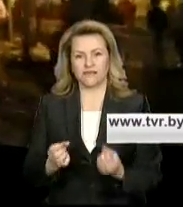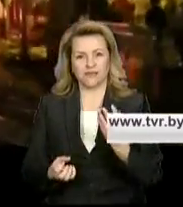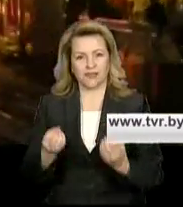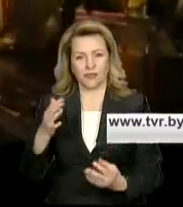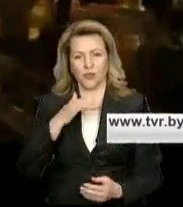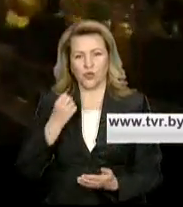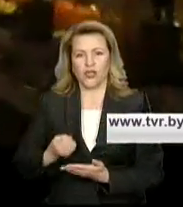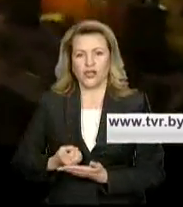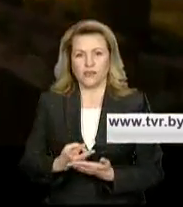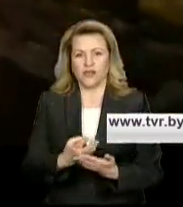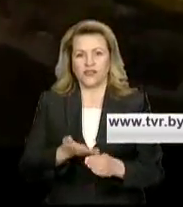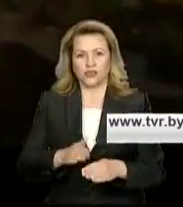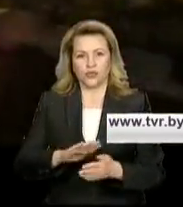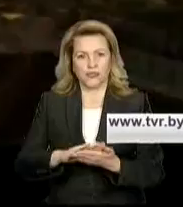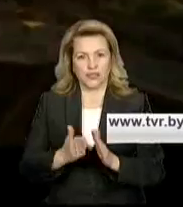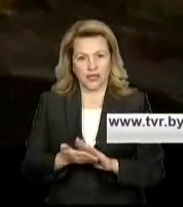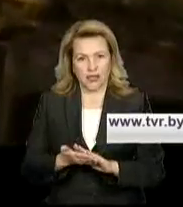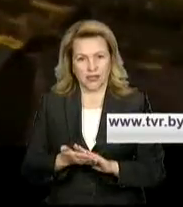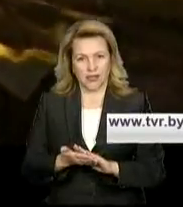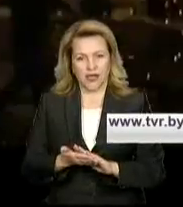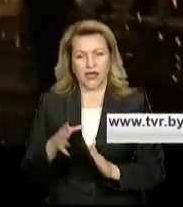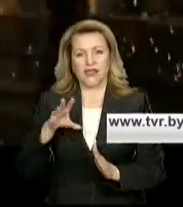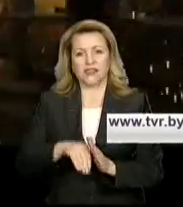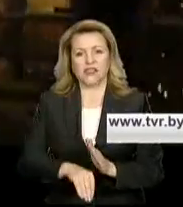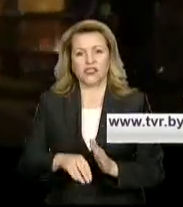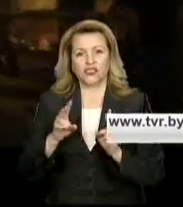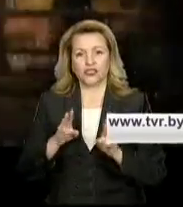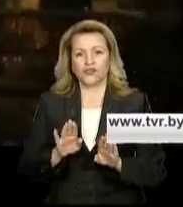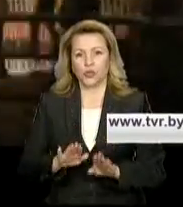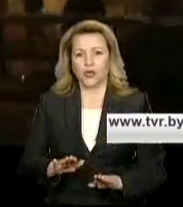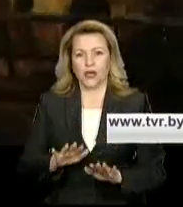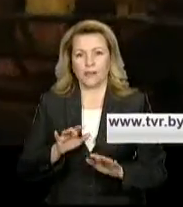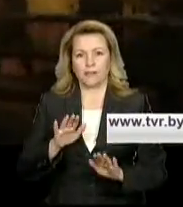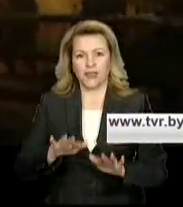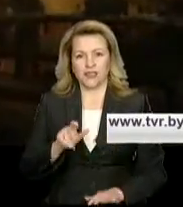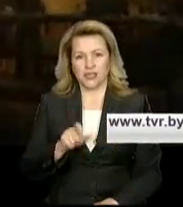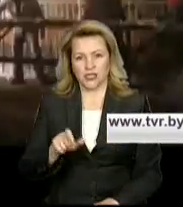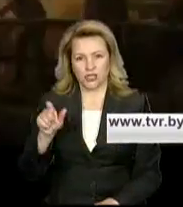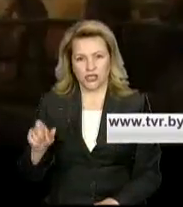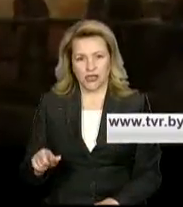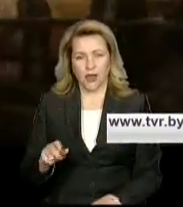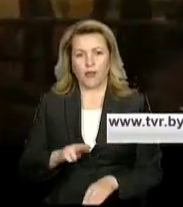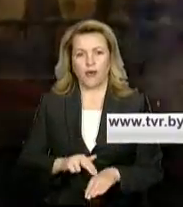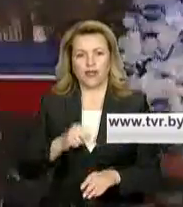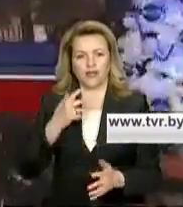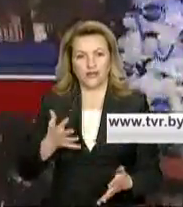Многие госпитализированы в критическом состоянии. Среди жертв только местные жители. Полиция Кубы выясняет обстоятельства трагедии.